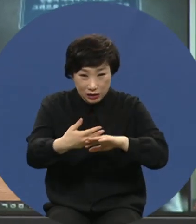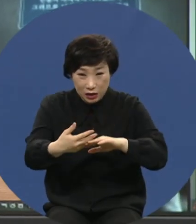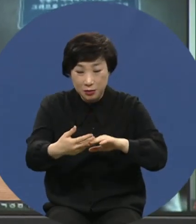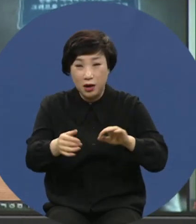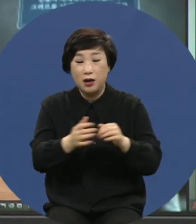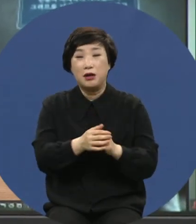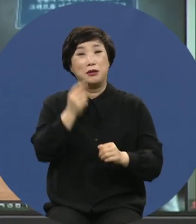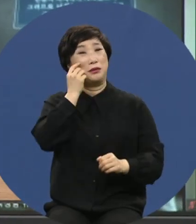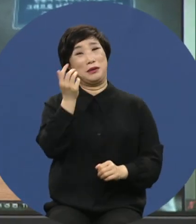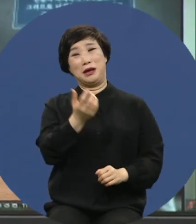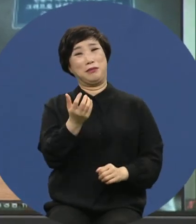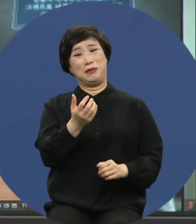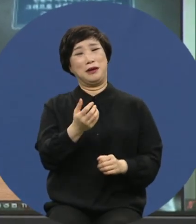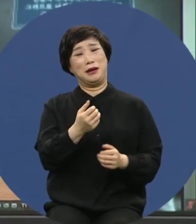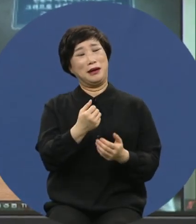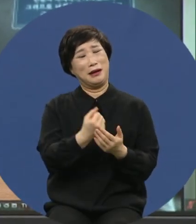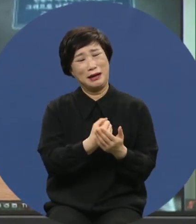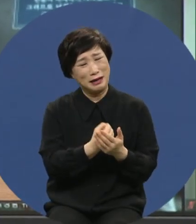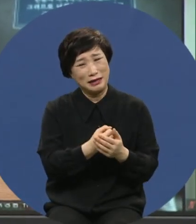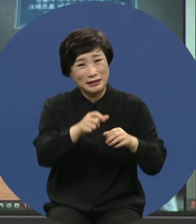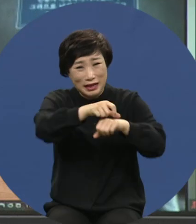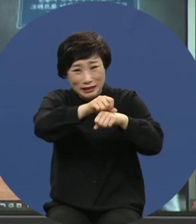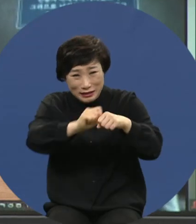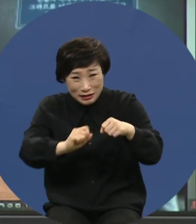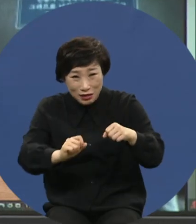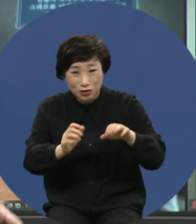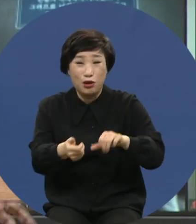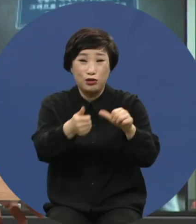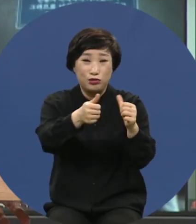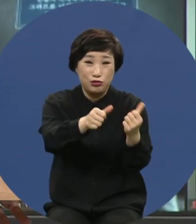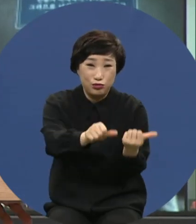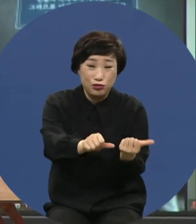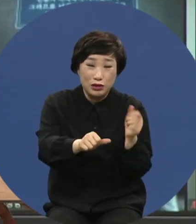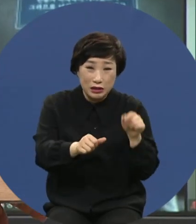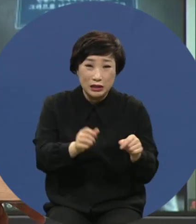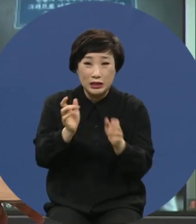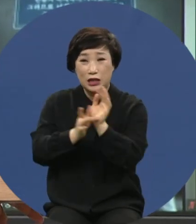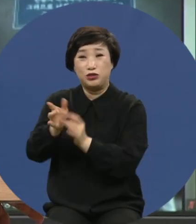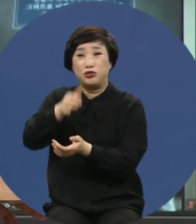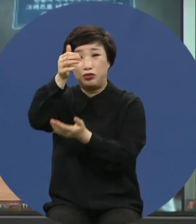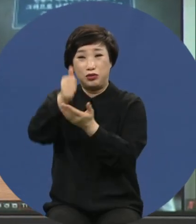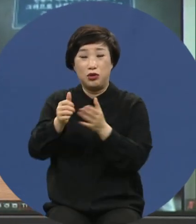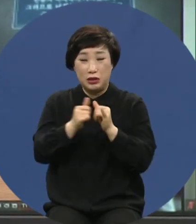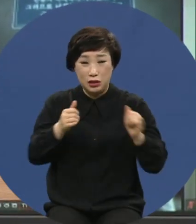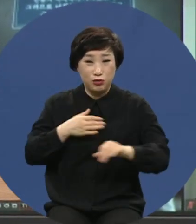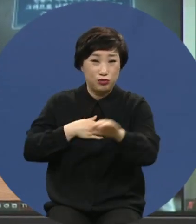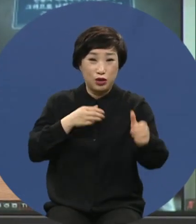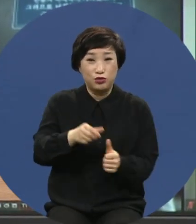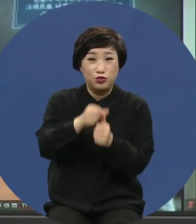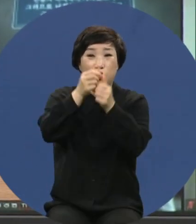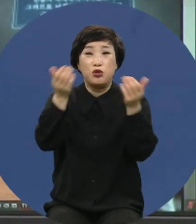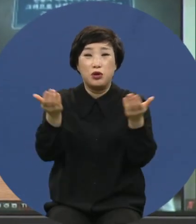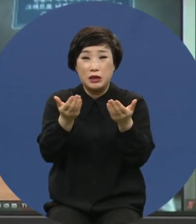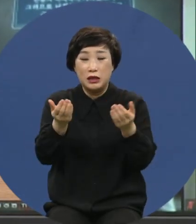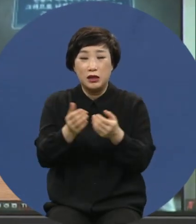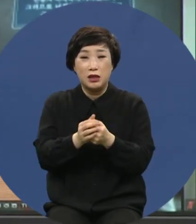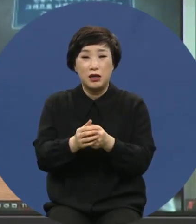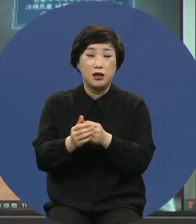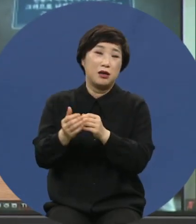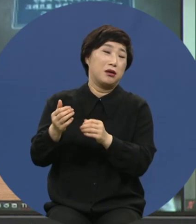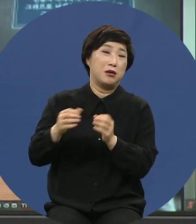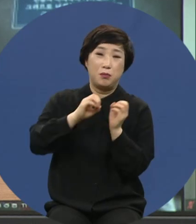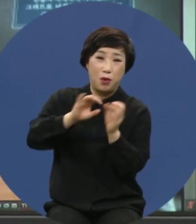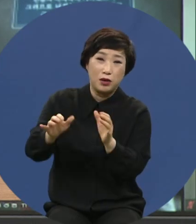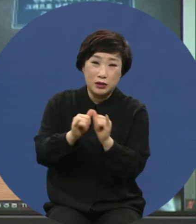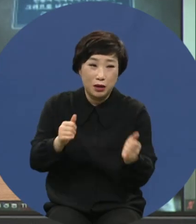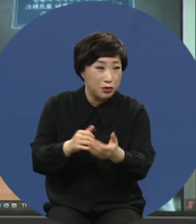흘리면서 잔인하고 처절하게 찢어져 죽으신 예수 그리스도의 인류 구속사역을 부인하는 자,